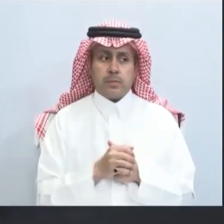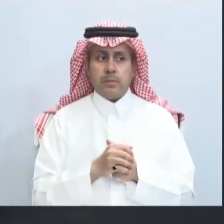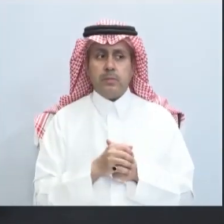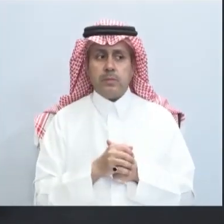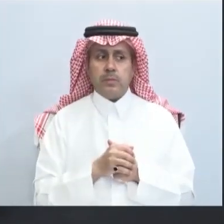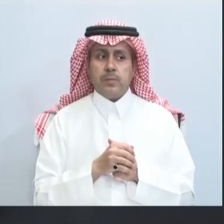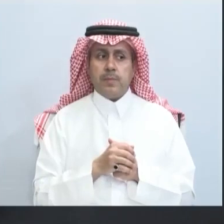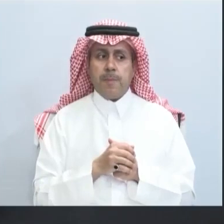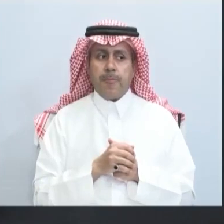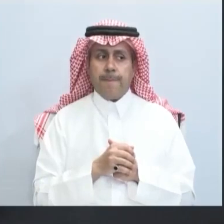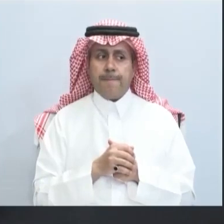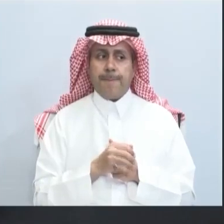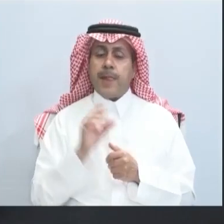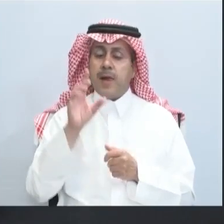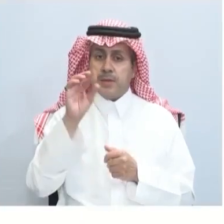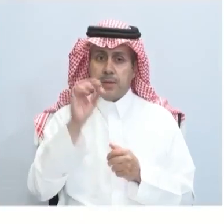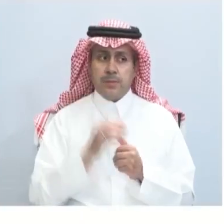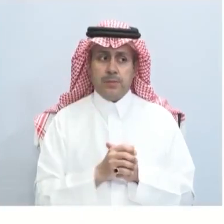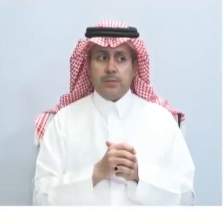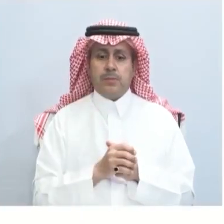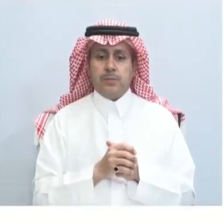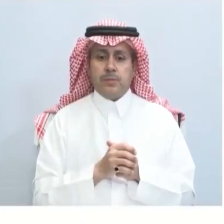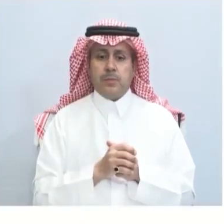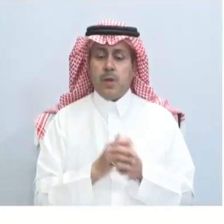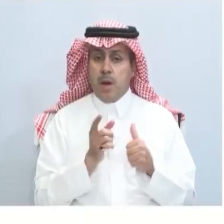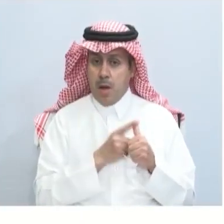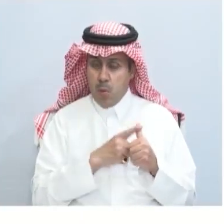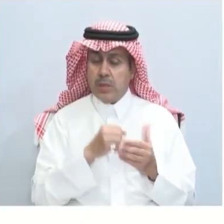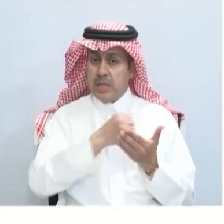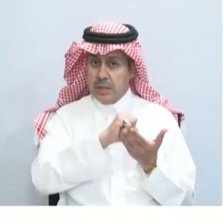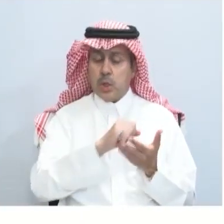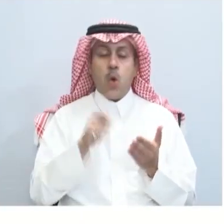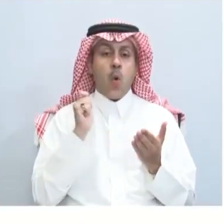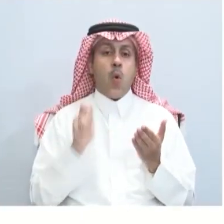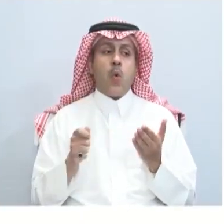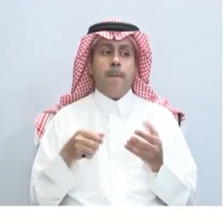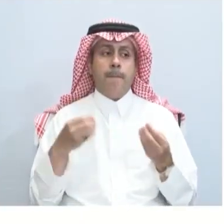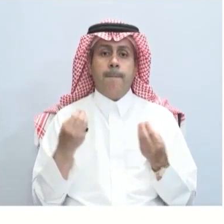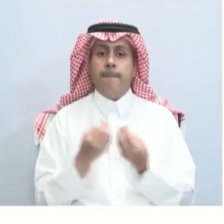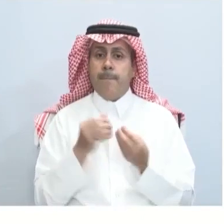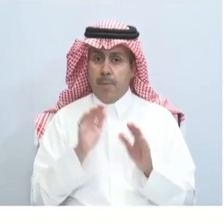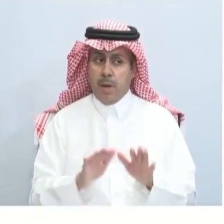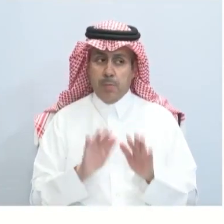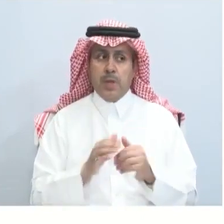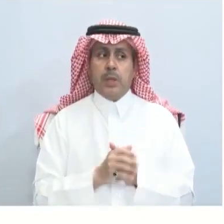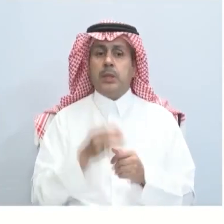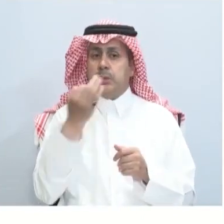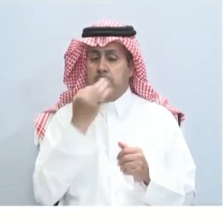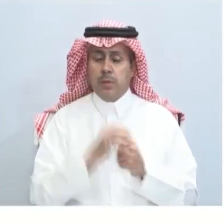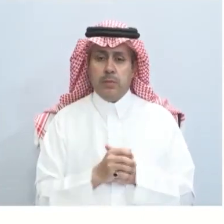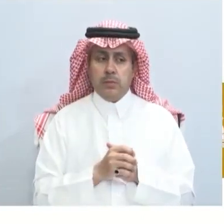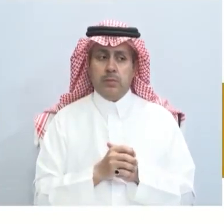احسنتم وفقتم الامر الاول نسخ الحكم مع بقاء التلاوه القسم الثاني عكس الاول نسخ